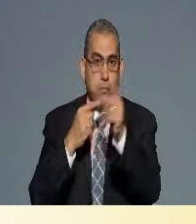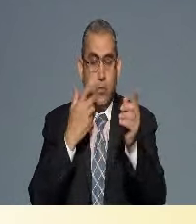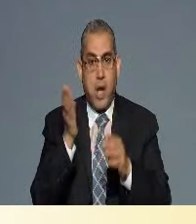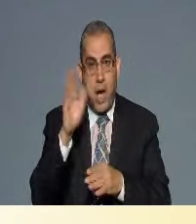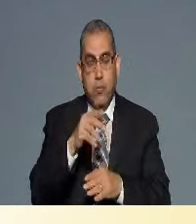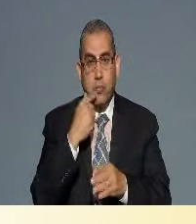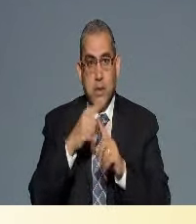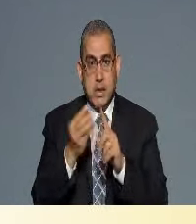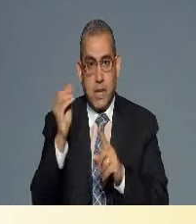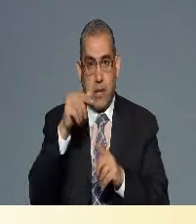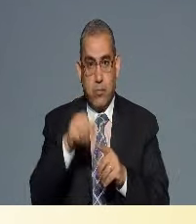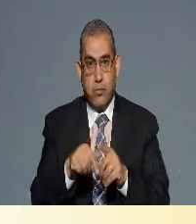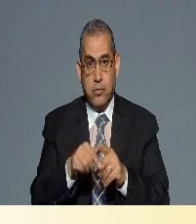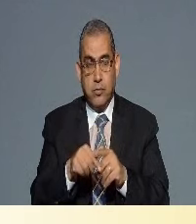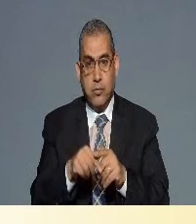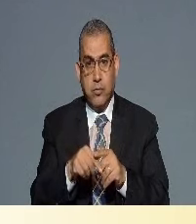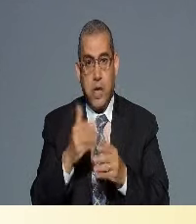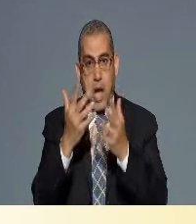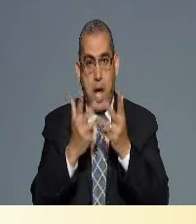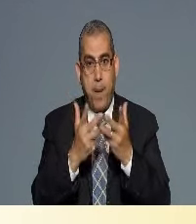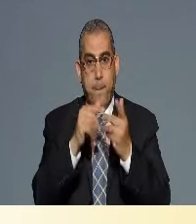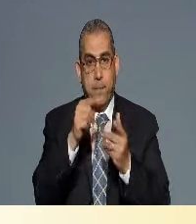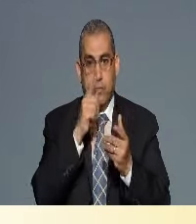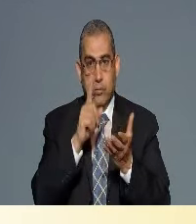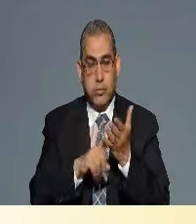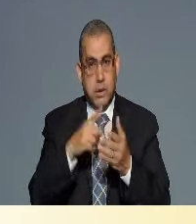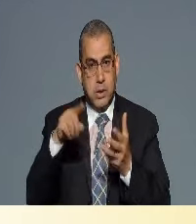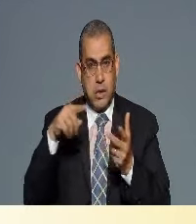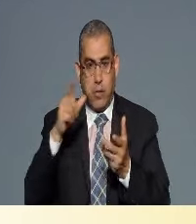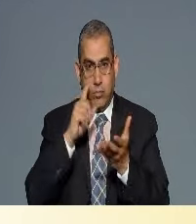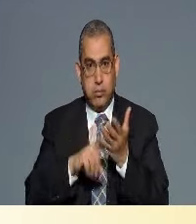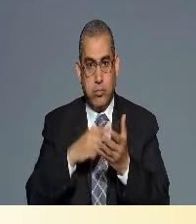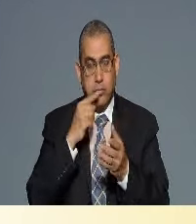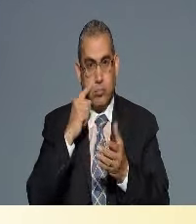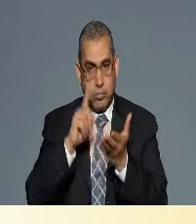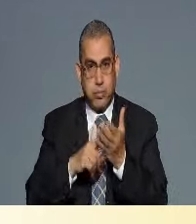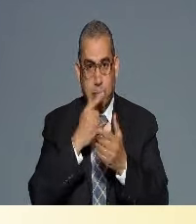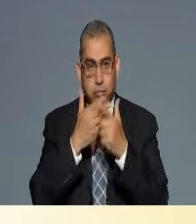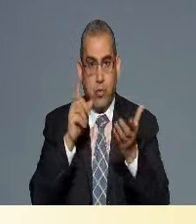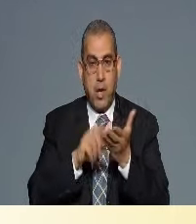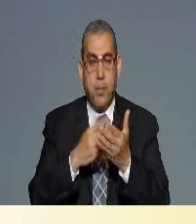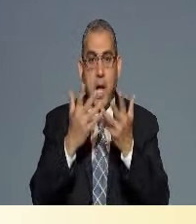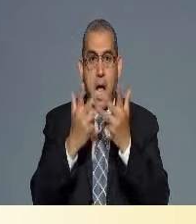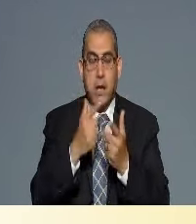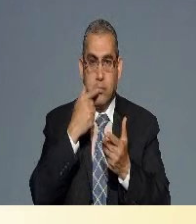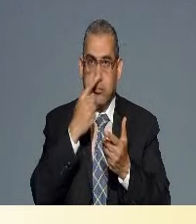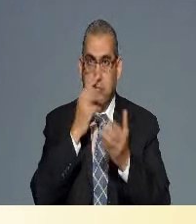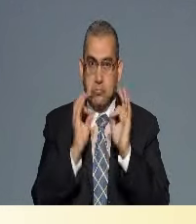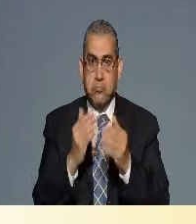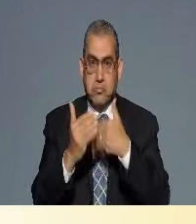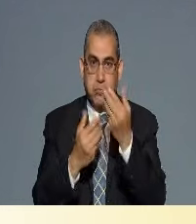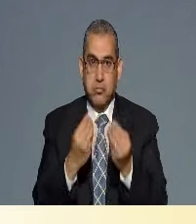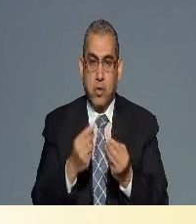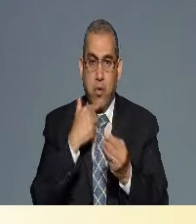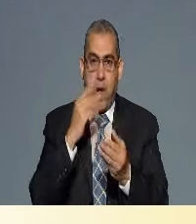لحسابات، وحسابات سيادتك يعني صحيحه ومؤكده، وهي حسابات متواضعه. احنا بنتكلم على